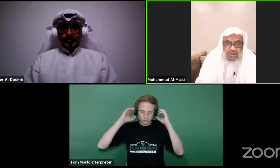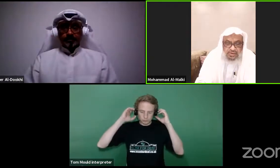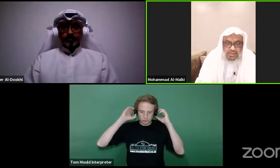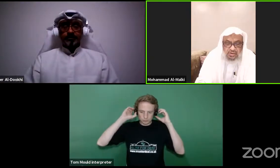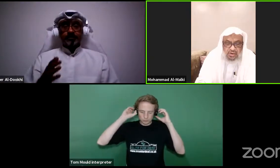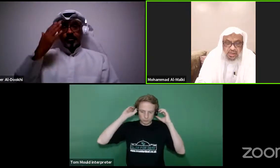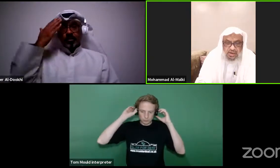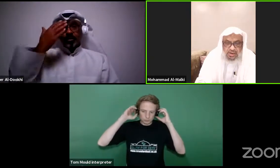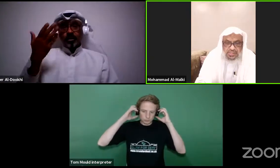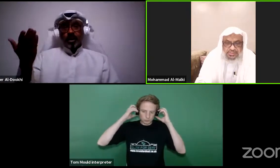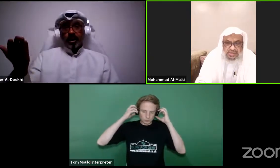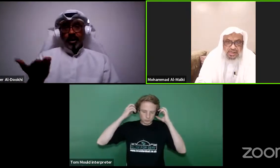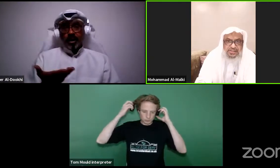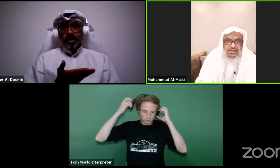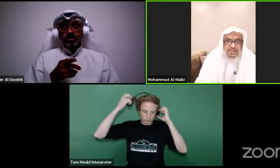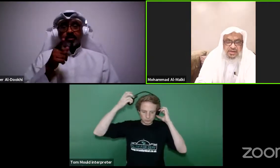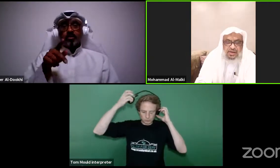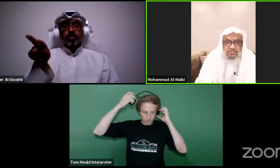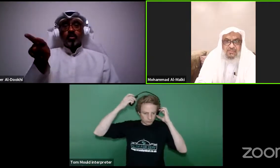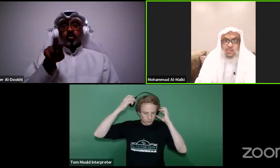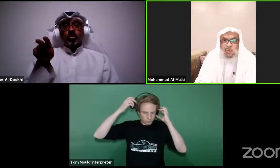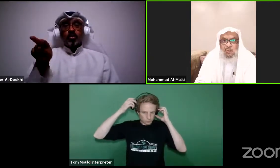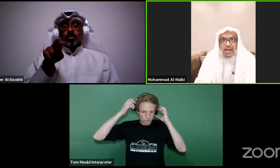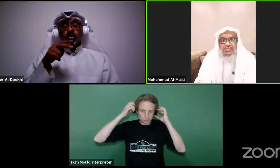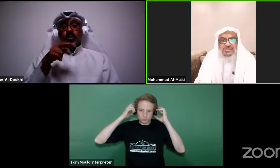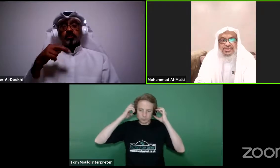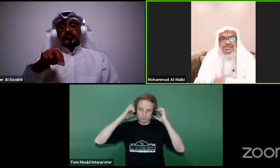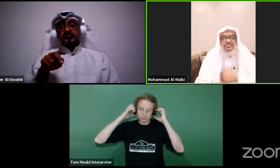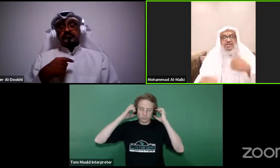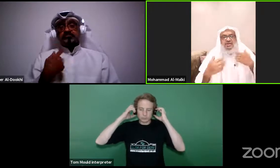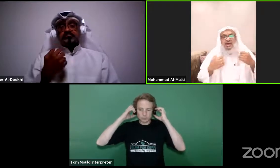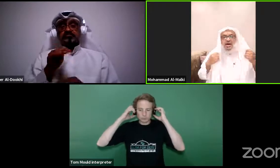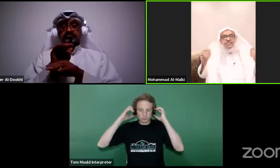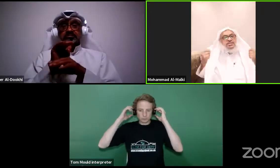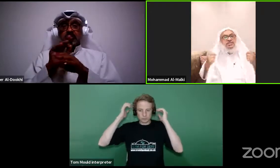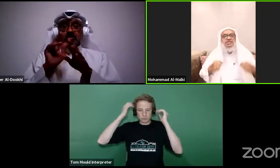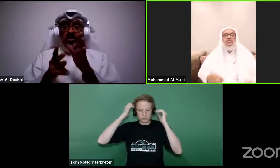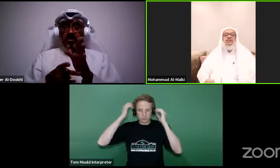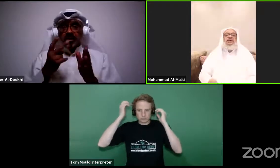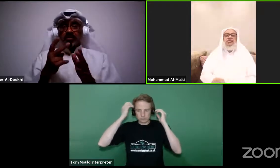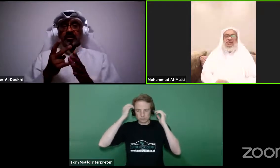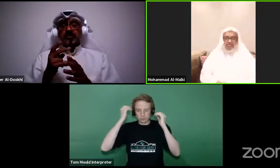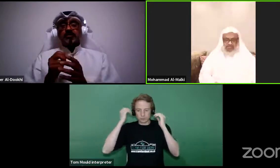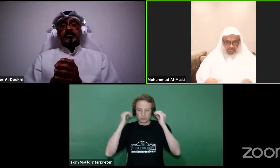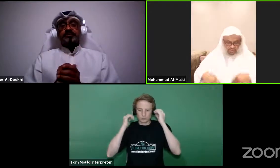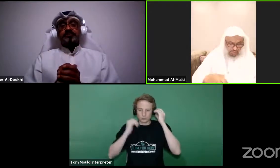حياكم الله أيها الإخوة والأخوات إلى هذا اللقاء المتجدد من لقاءات